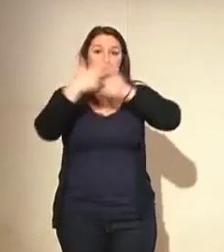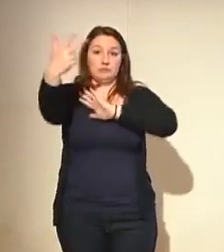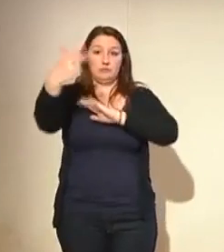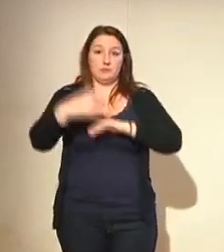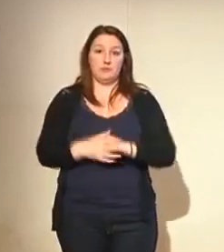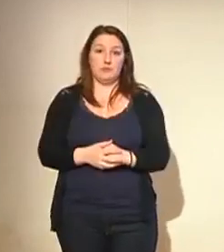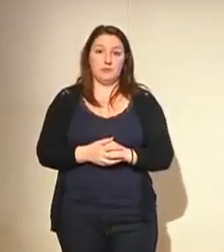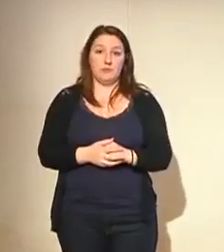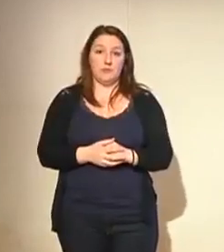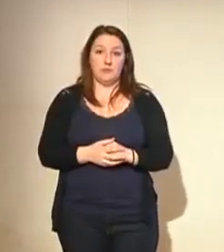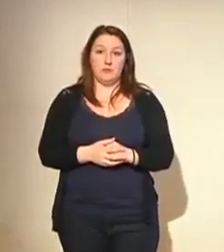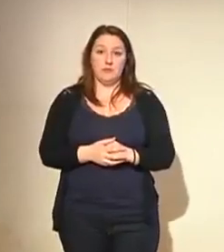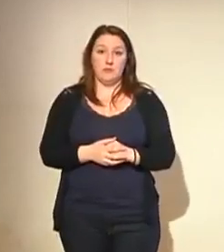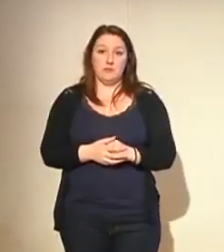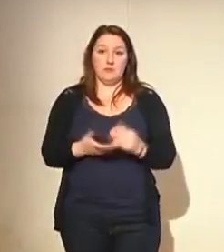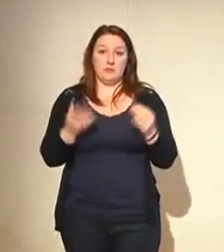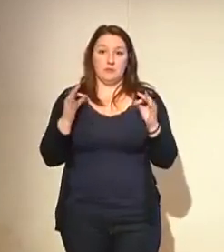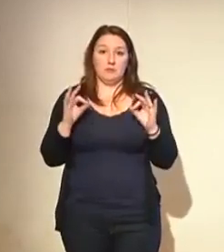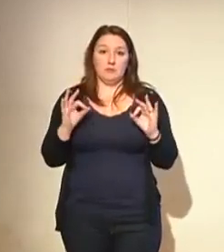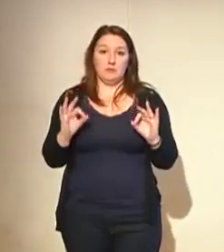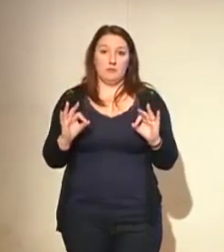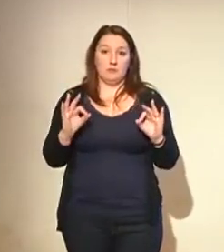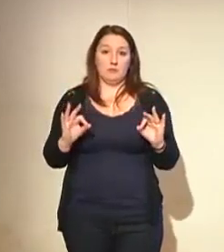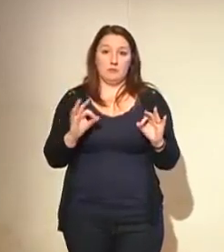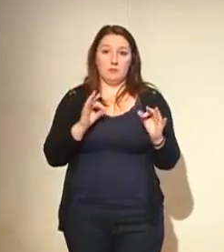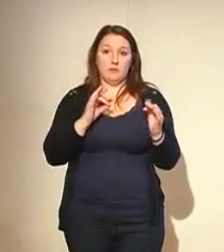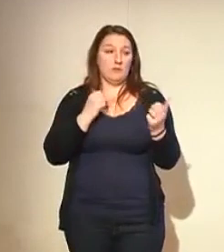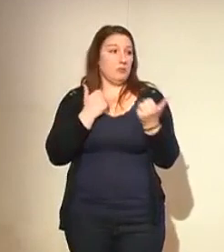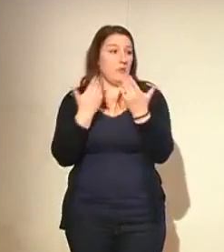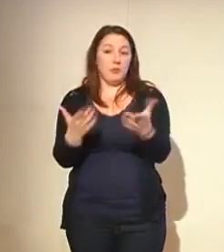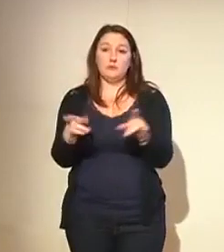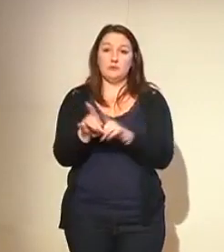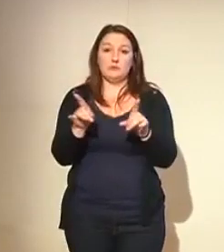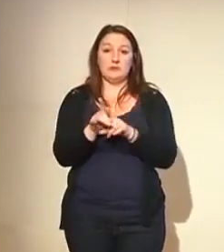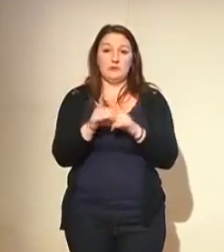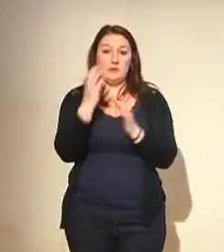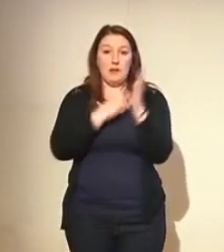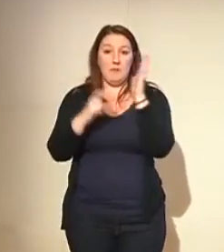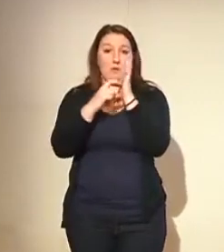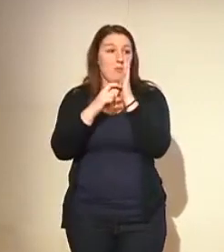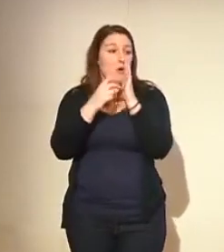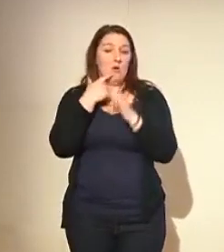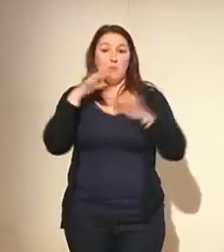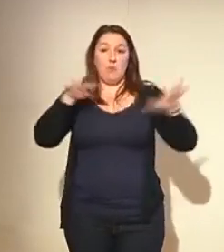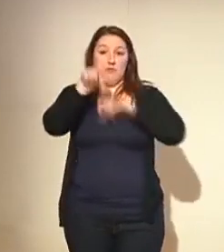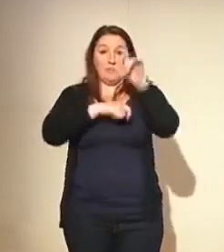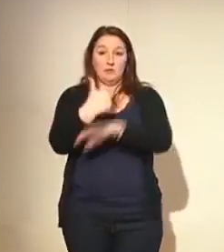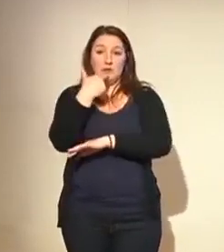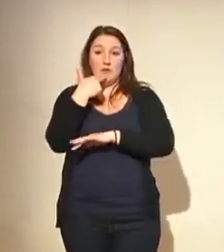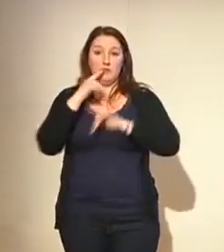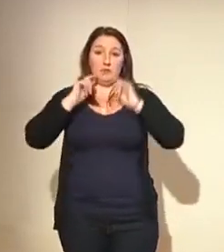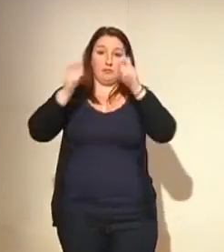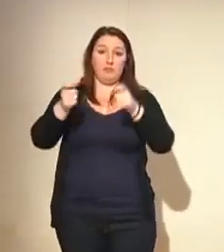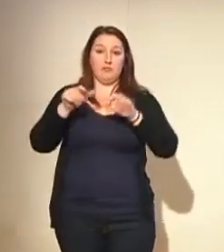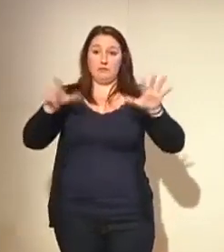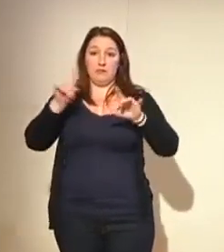adopté et donc nous devons également proposer comme amendement je propose comme amendement de désigner ne9uf personnalités qualifié et non pas